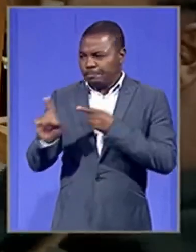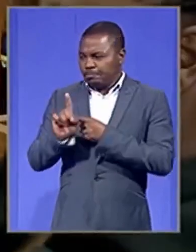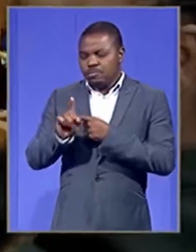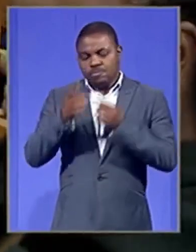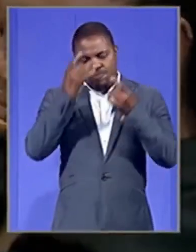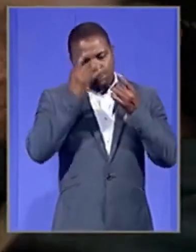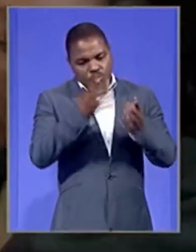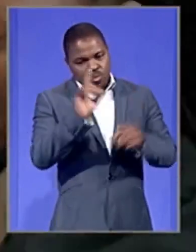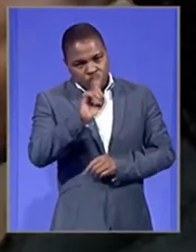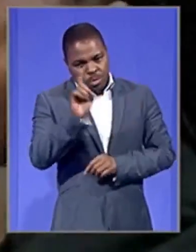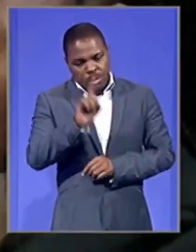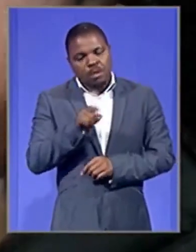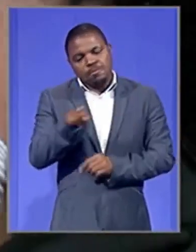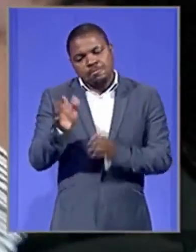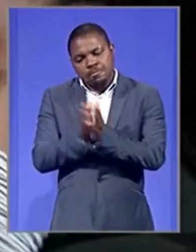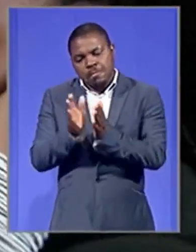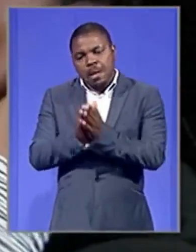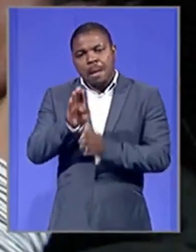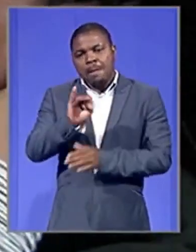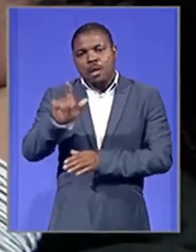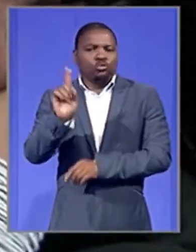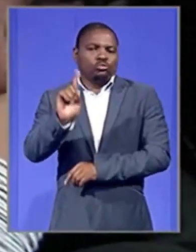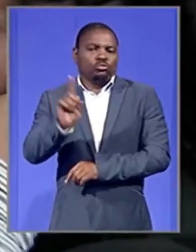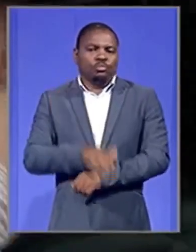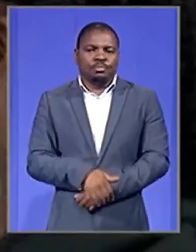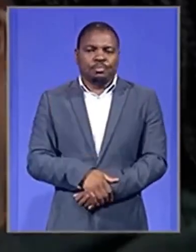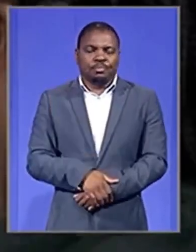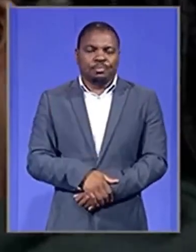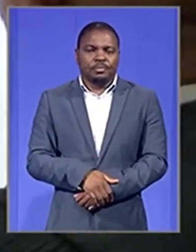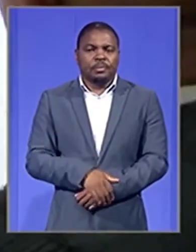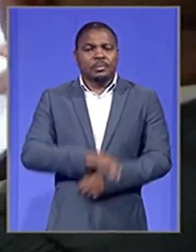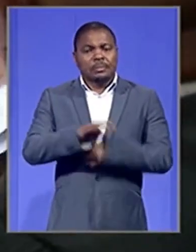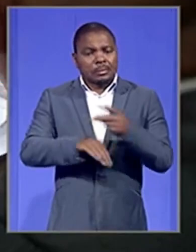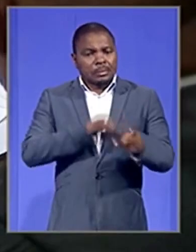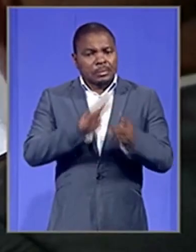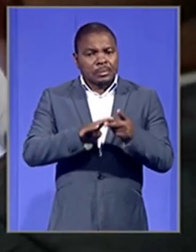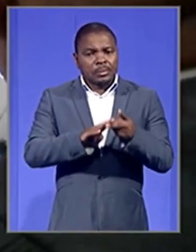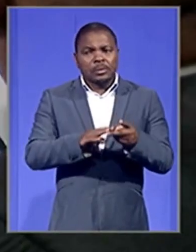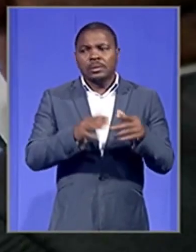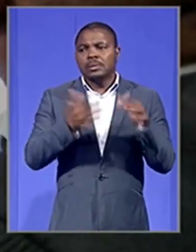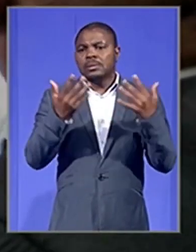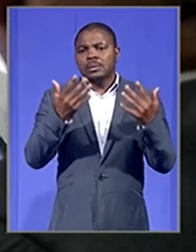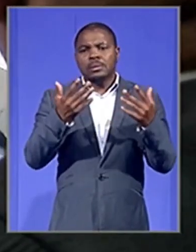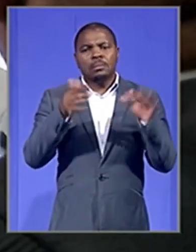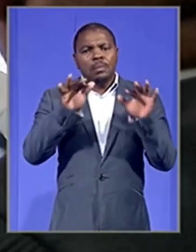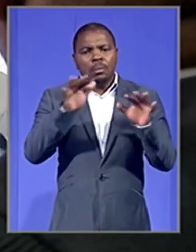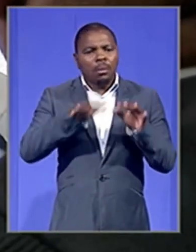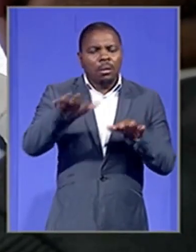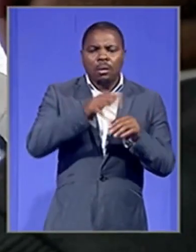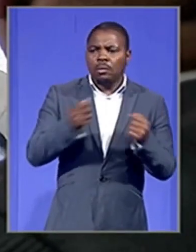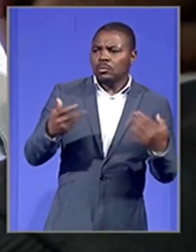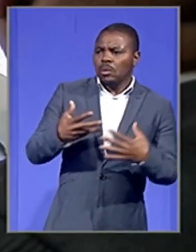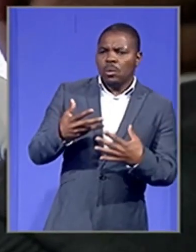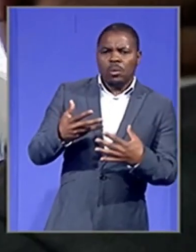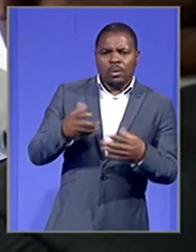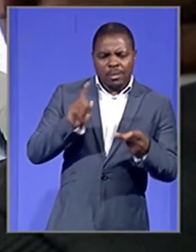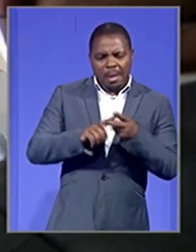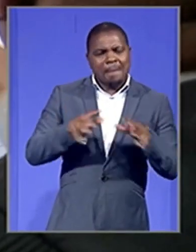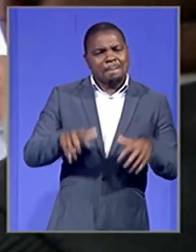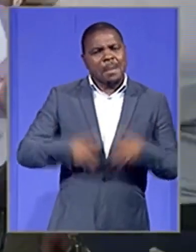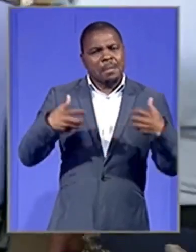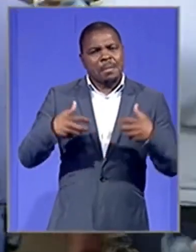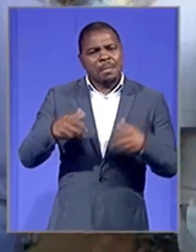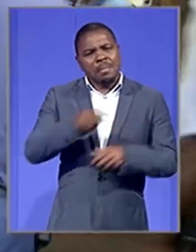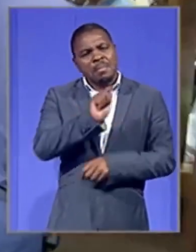molaetse hore a se mo thusi ho etsa kopo ya bail. Ena ke qeto e ileng ya makatsa e sita le ho kgentsha ba neng ba le ka